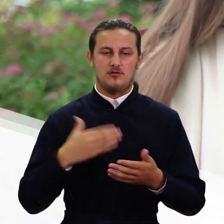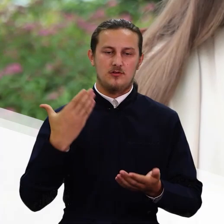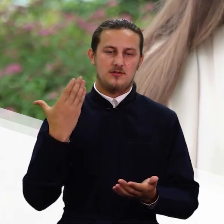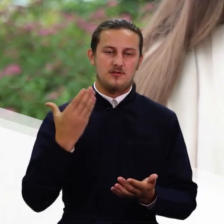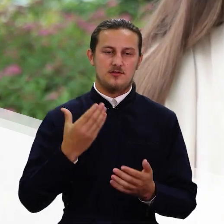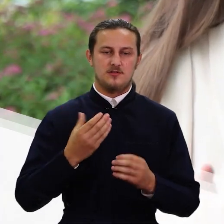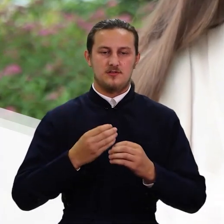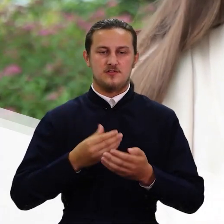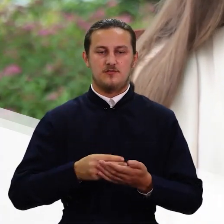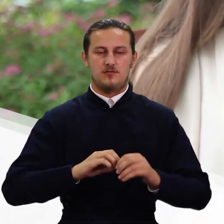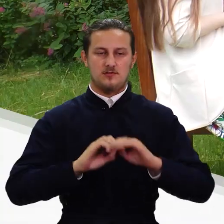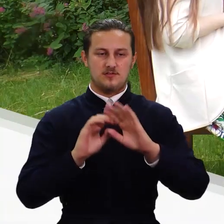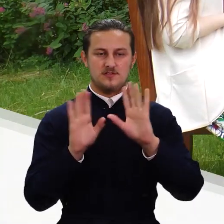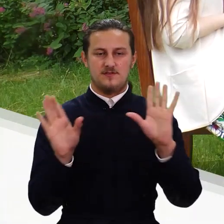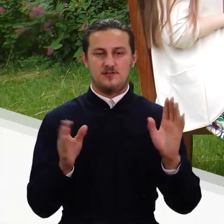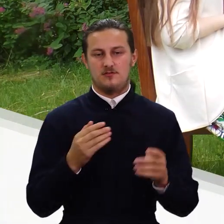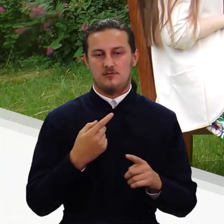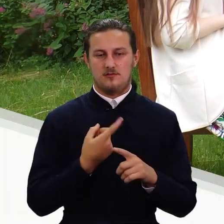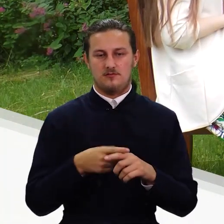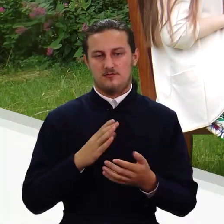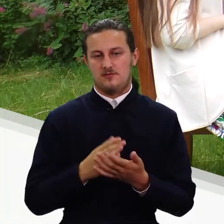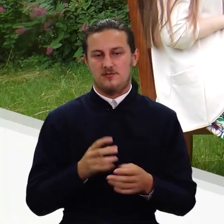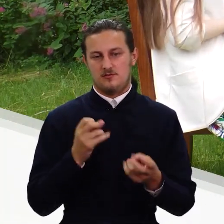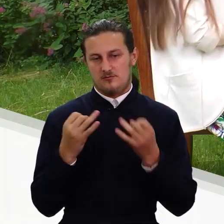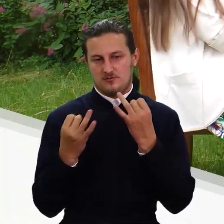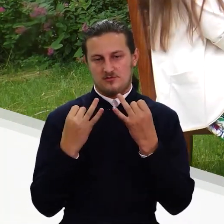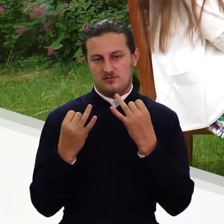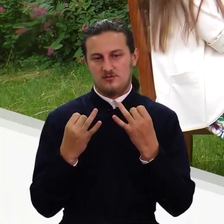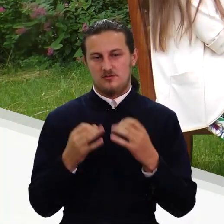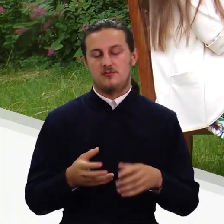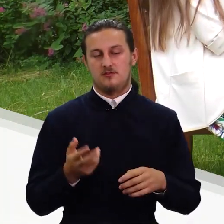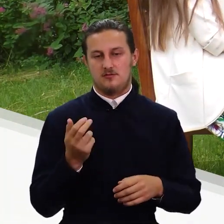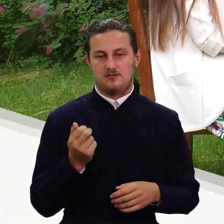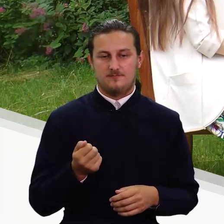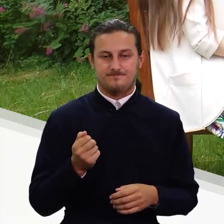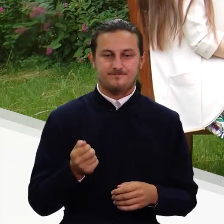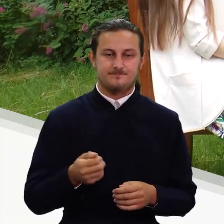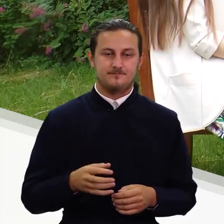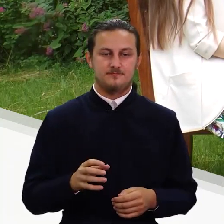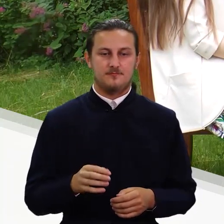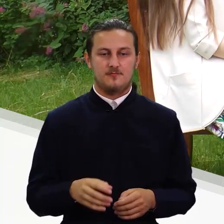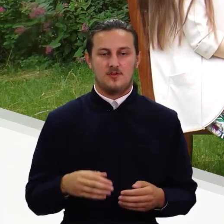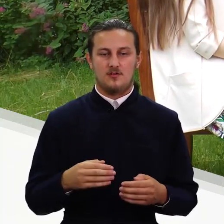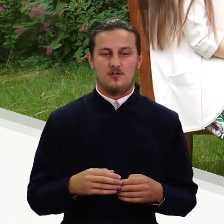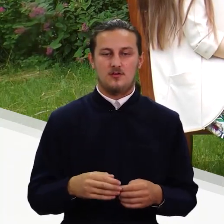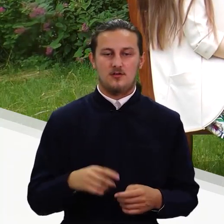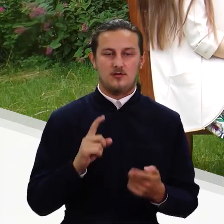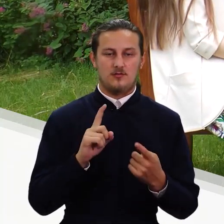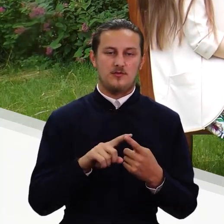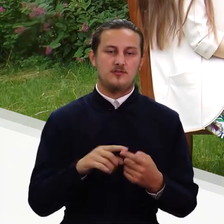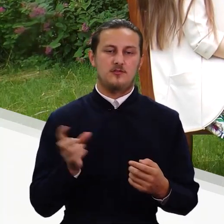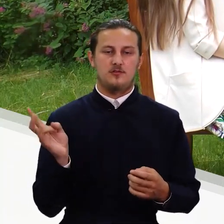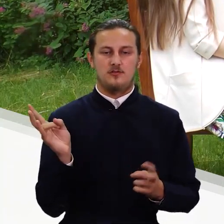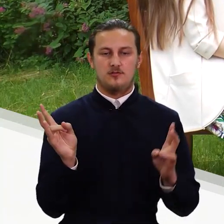нас в церкві – це означає молитися. Так. Передусім, після відбутого знайомства, цей